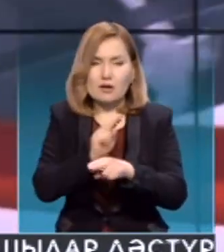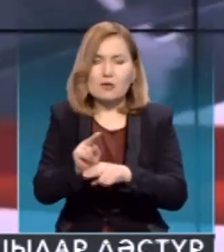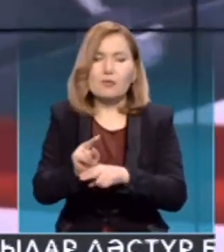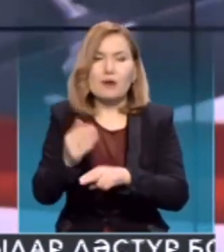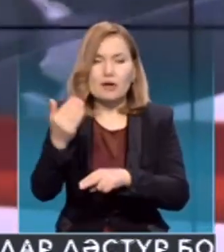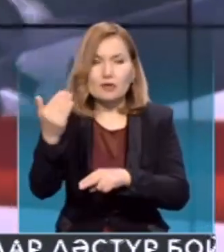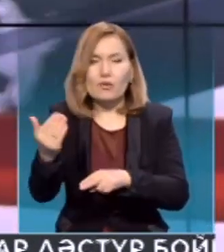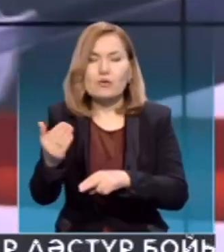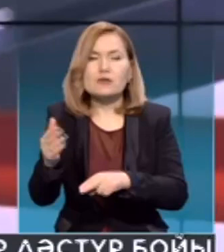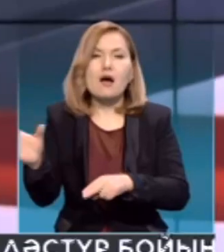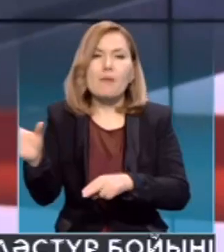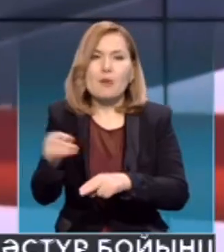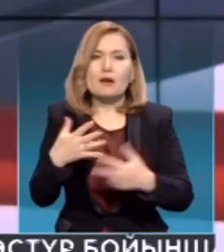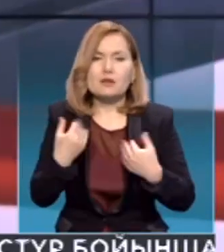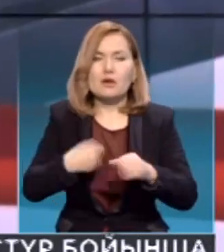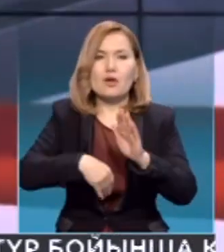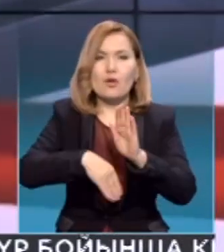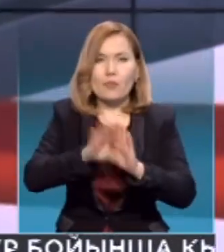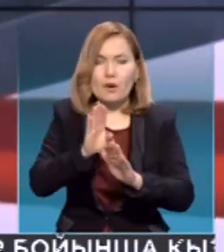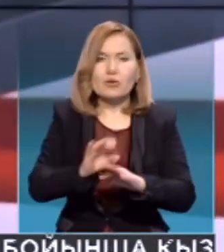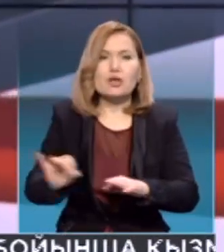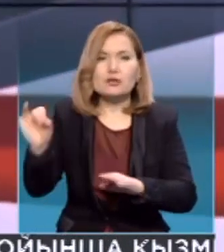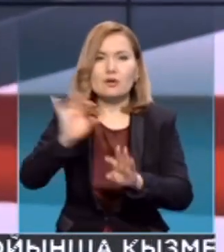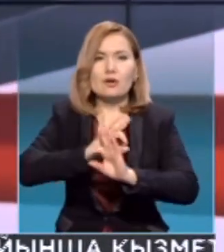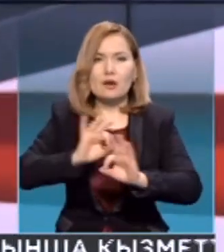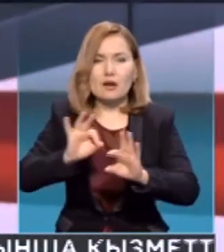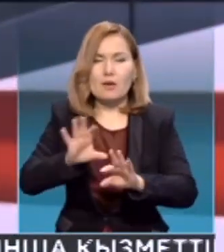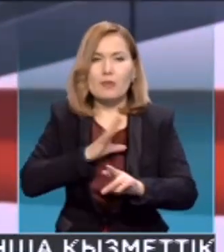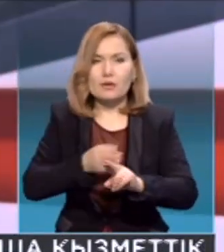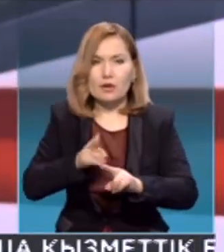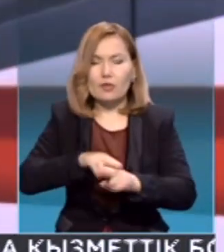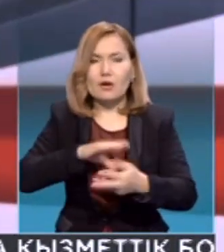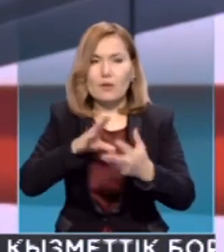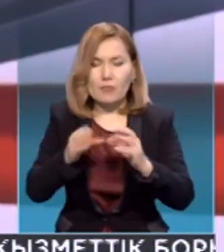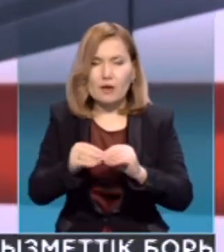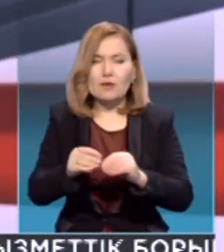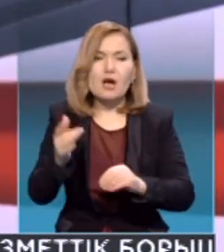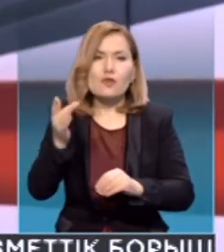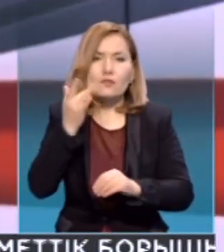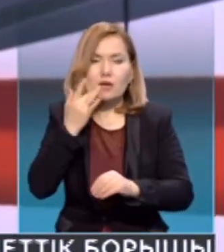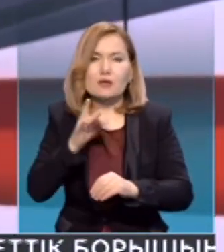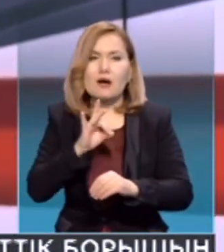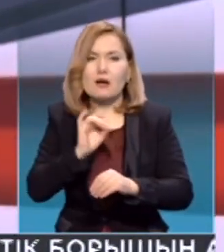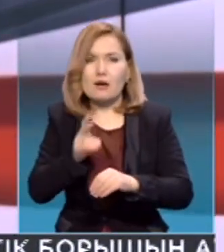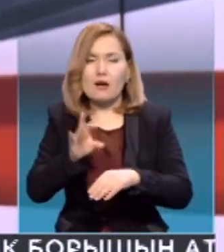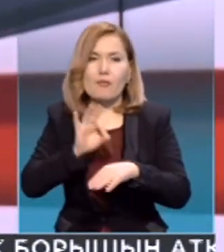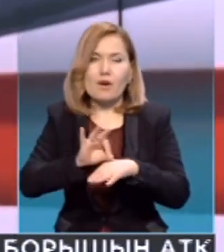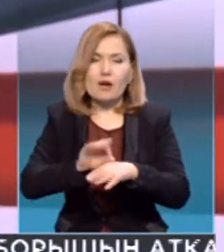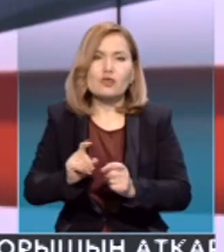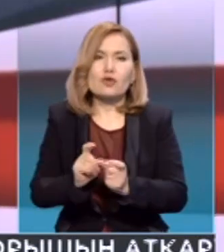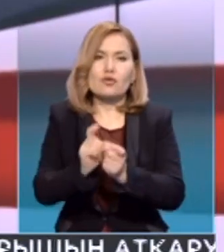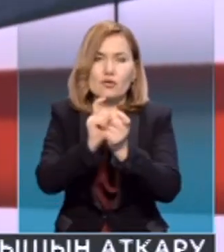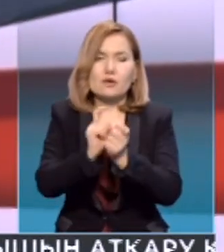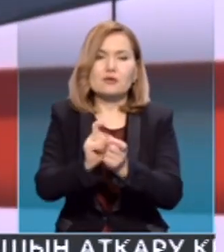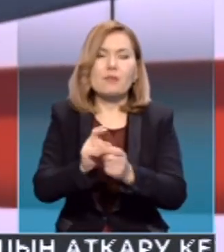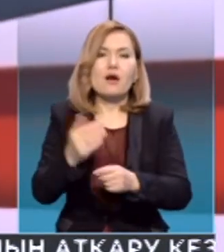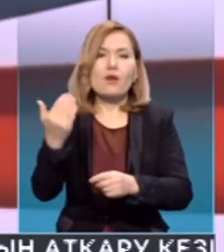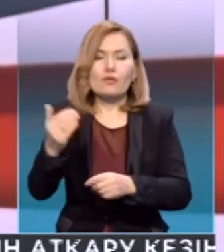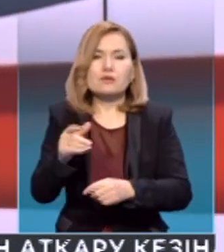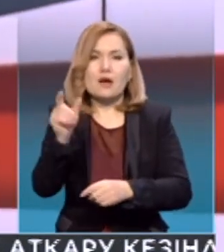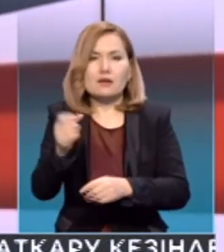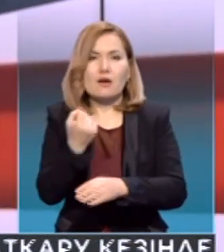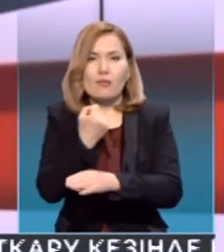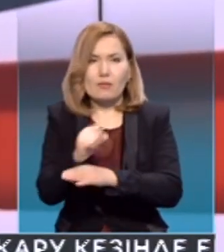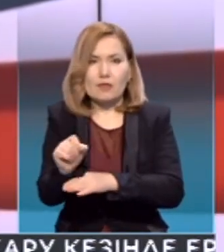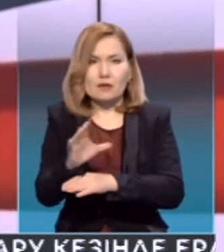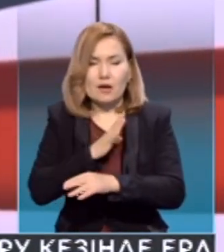көрсеттік. Әрқайсының оқиғасы әр түрлі болғанмен оларға ортақ дүние күрес пен өмірге жеңіске деген құштарлық. Ал